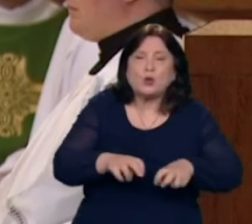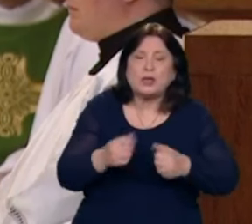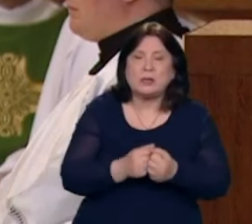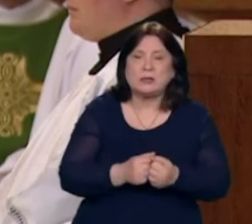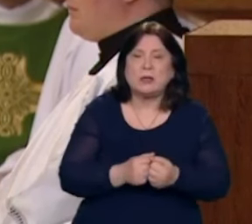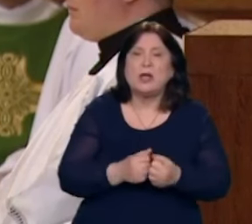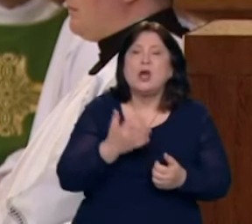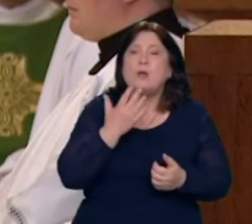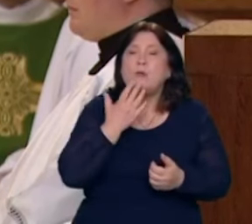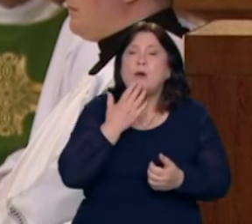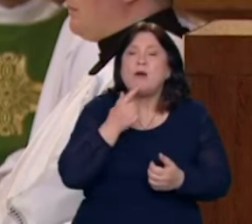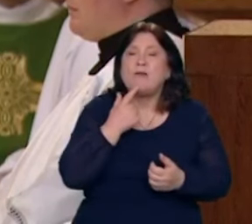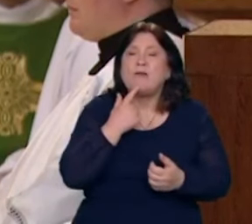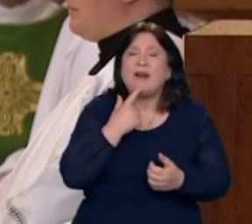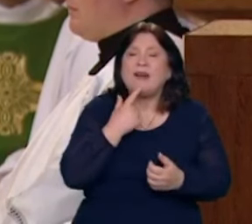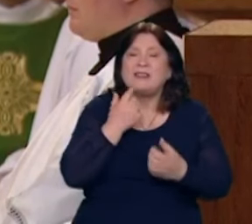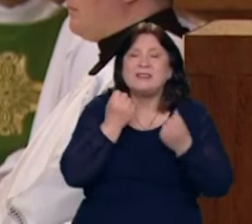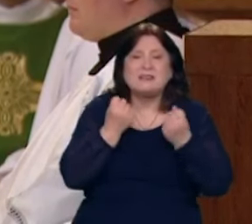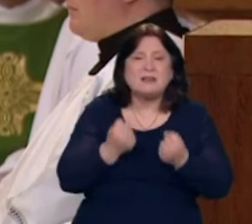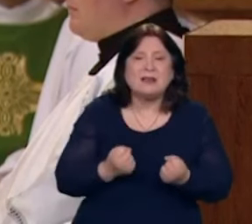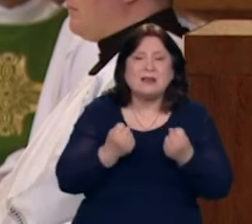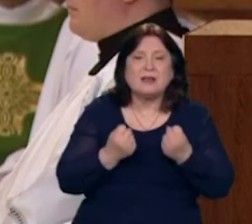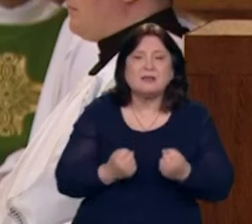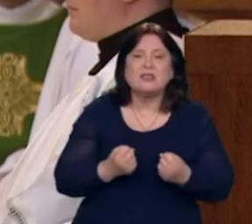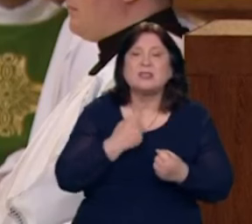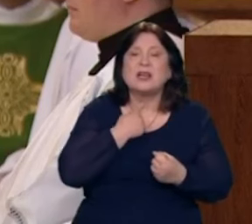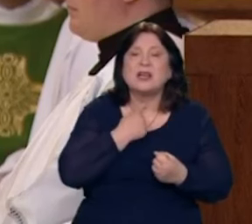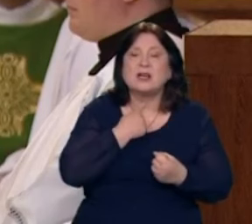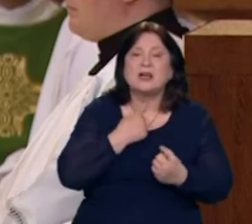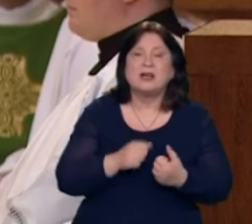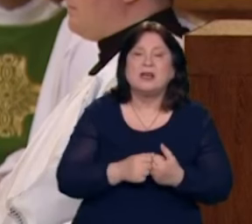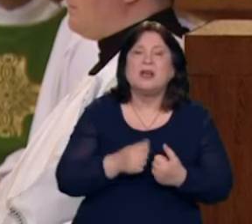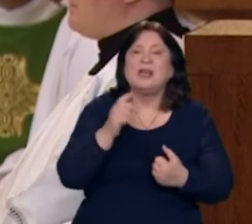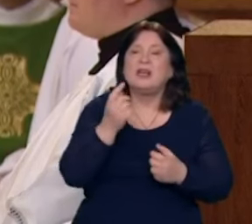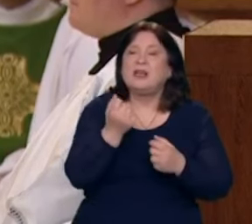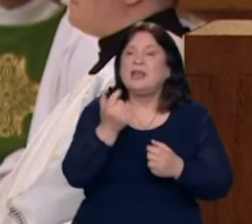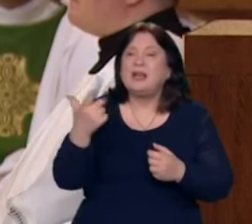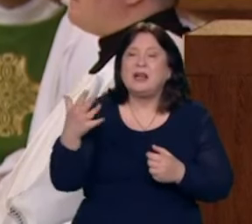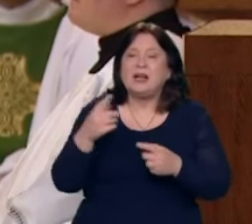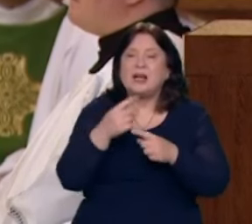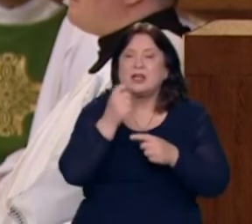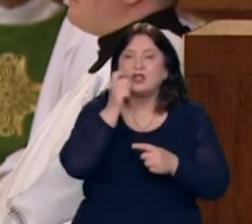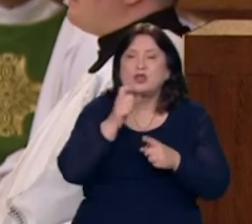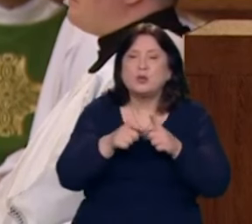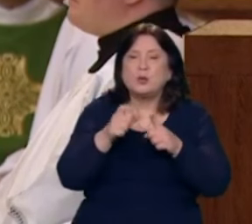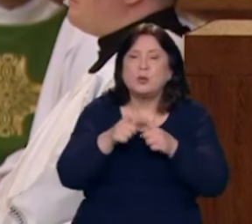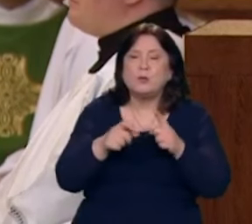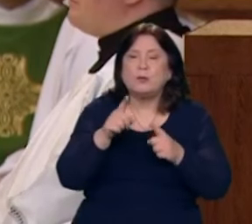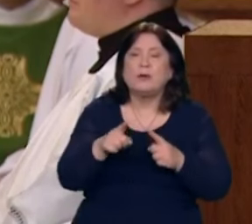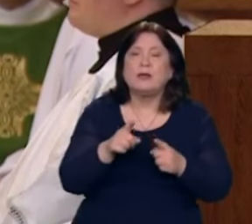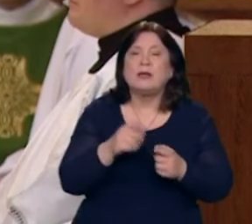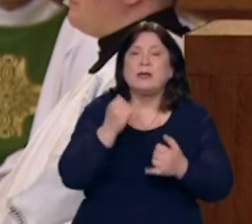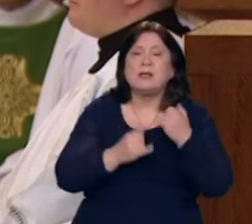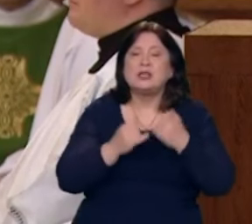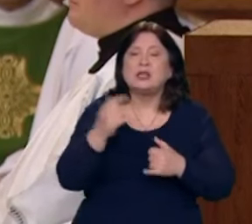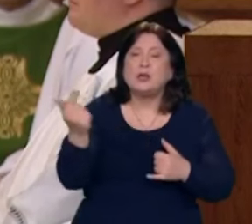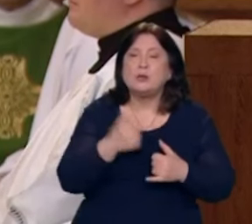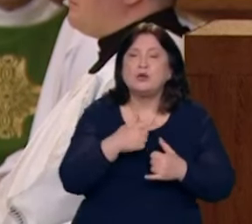jego mowa jest niezwykle ciężka kiedy artykułuje kilka słów zwłaszcza jeżeli musi